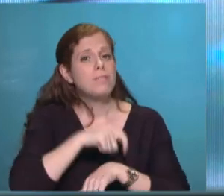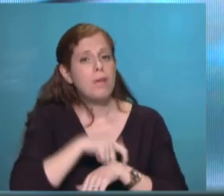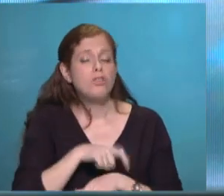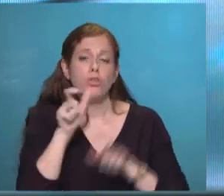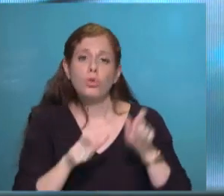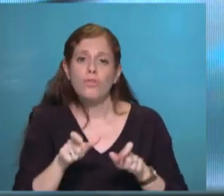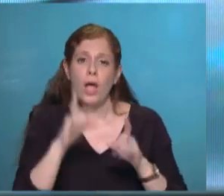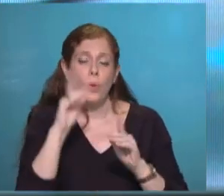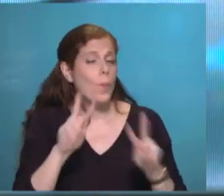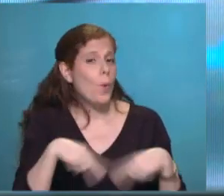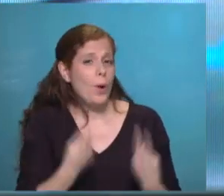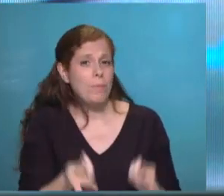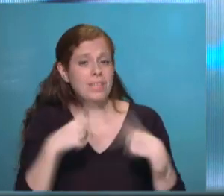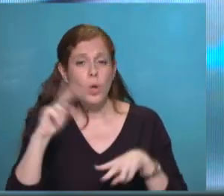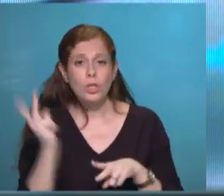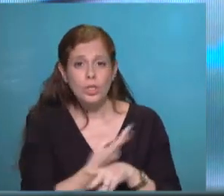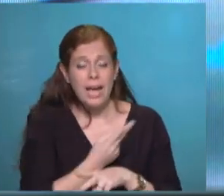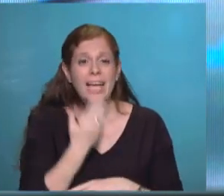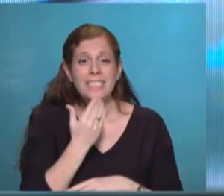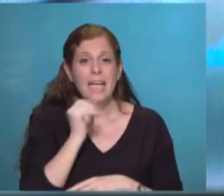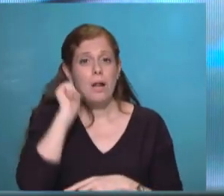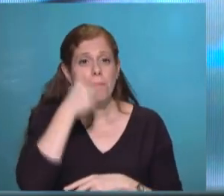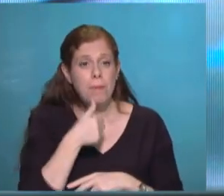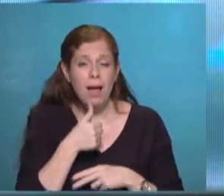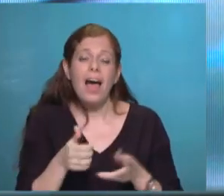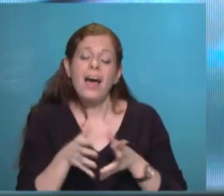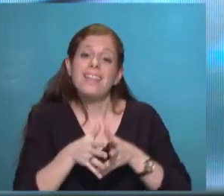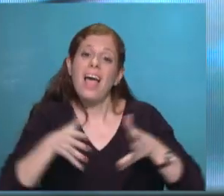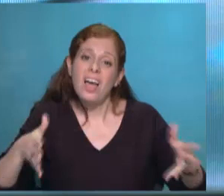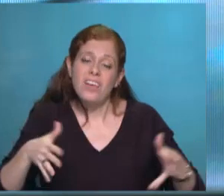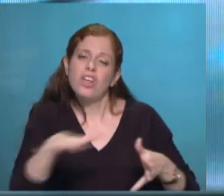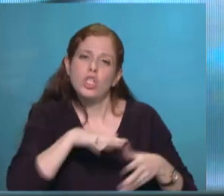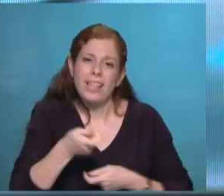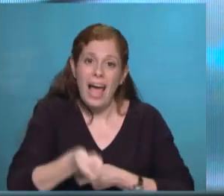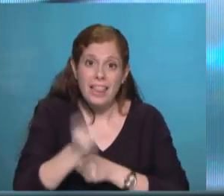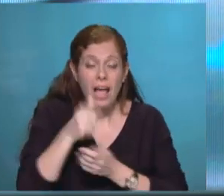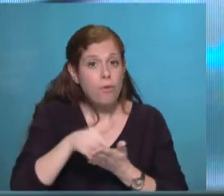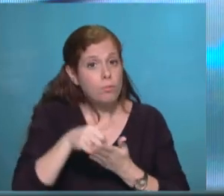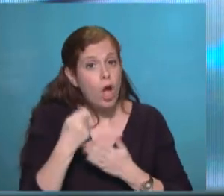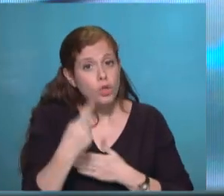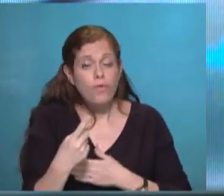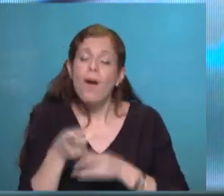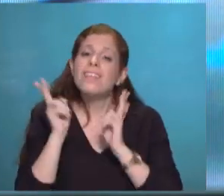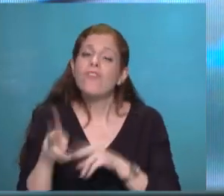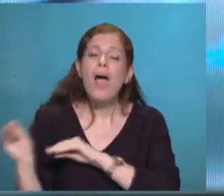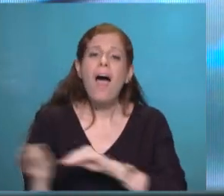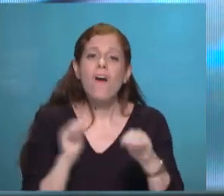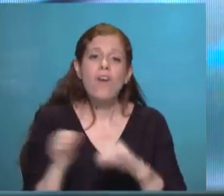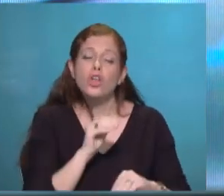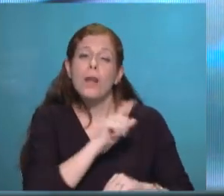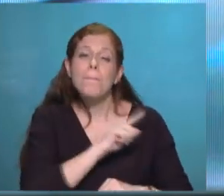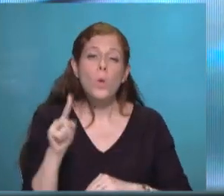לשגרה, ישראל צפויה להגדיל מחר את שטח הדייג בעזה, ובהמשך השבוע לאפשר העברה של מיליוני דולרים